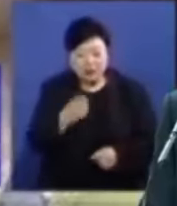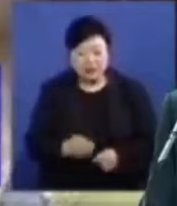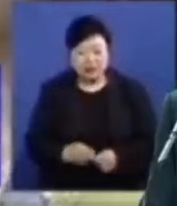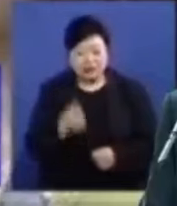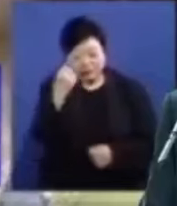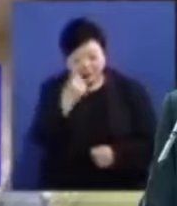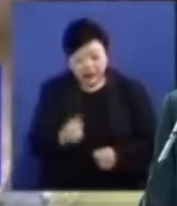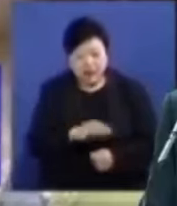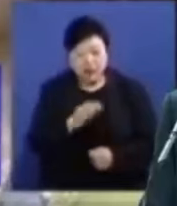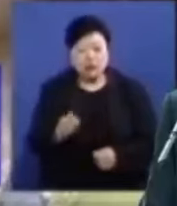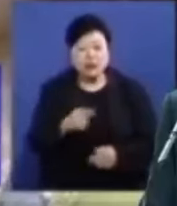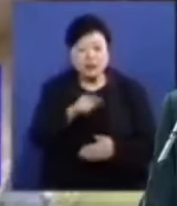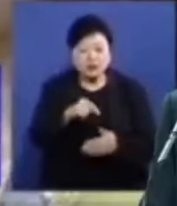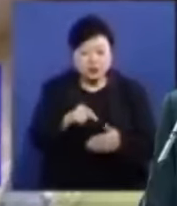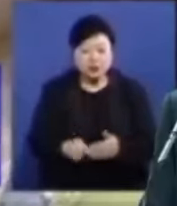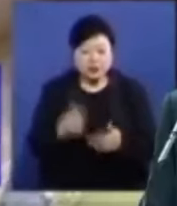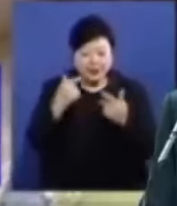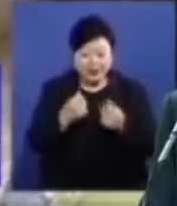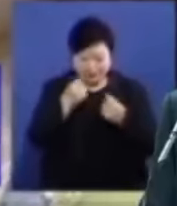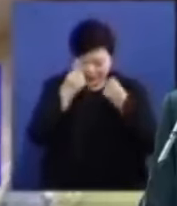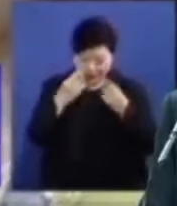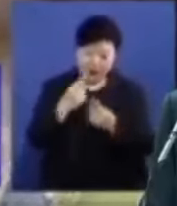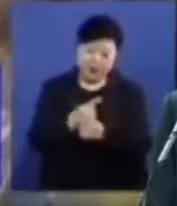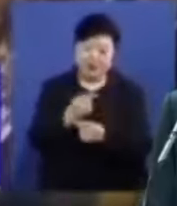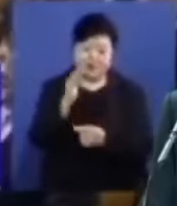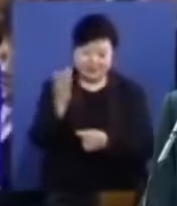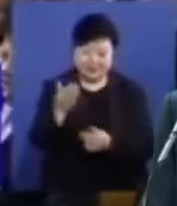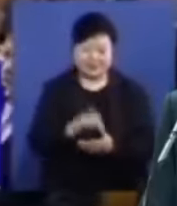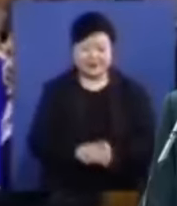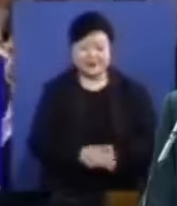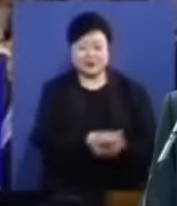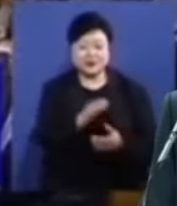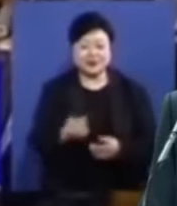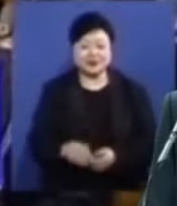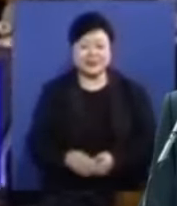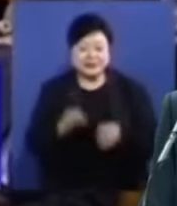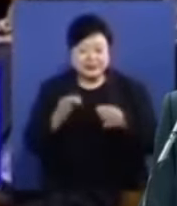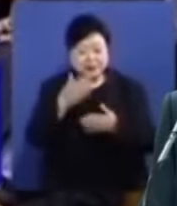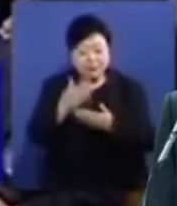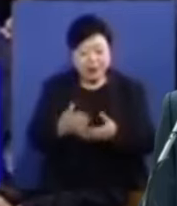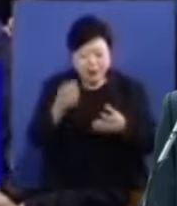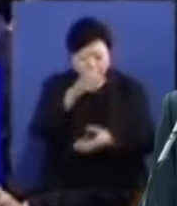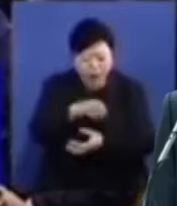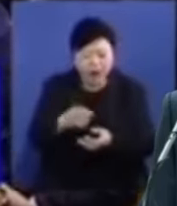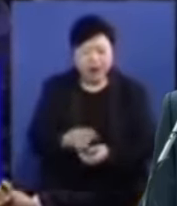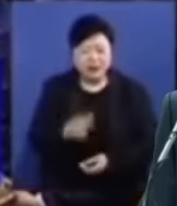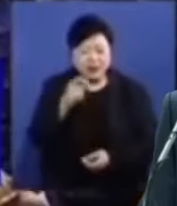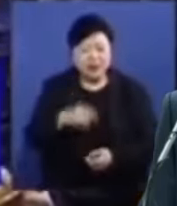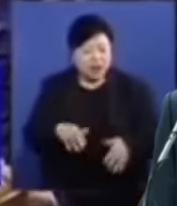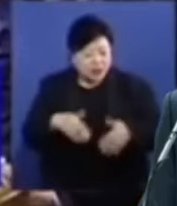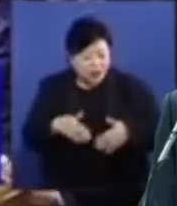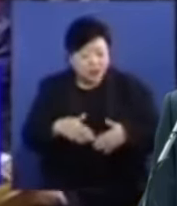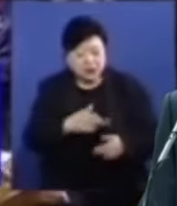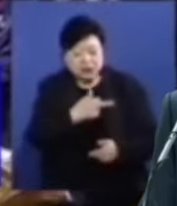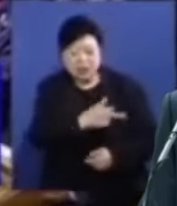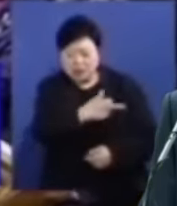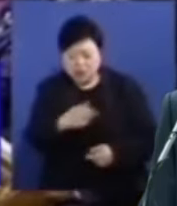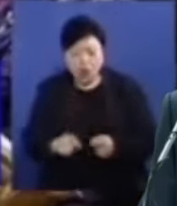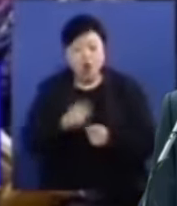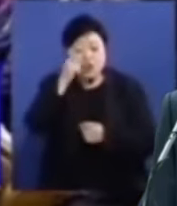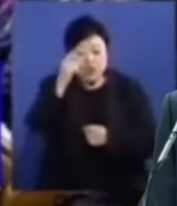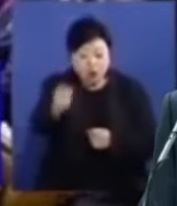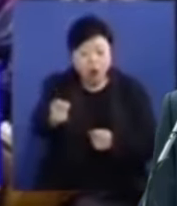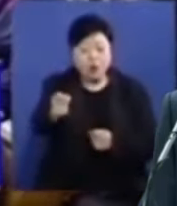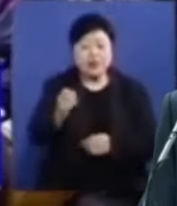낡아지나 우리의 속사람은 날로 새로워지도다. 우리가 잠시 받는 환난의 경한 것이 지극히 크고